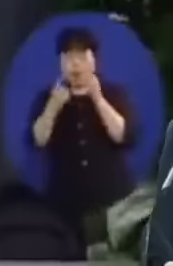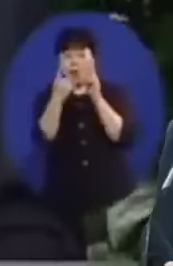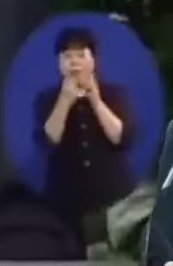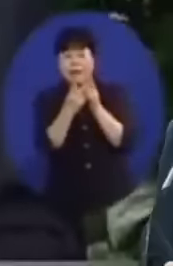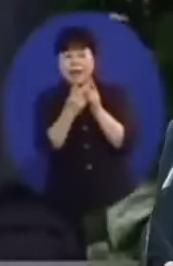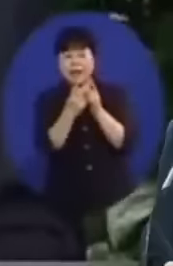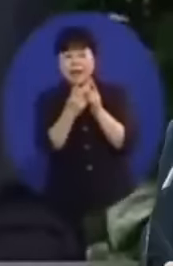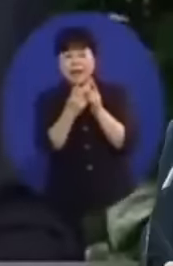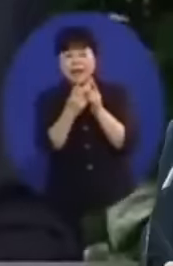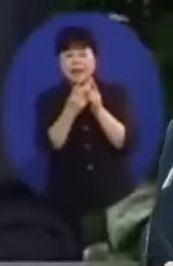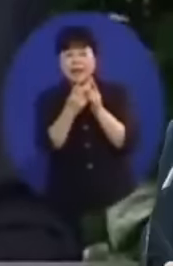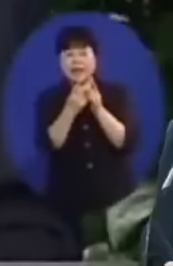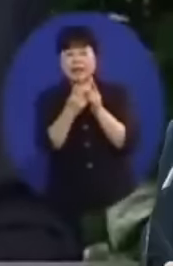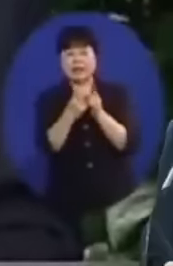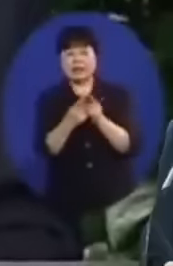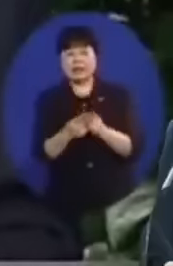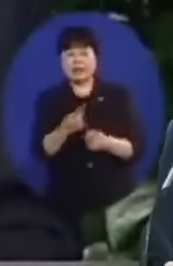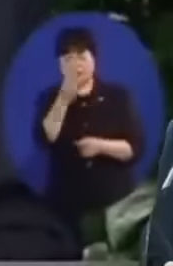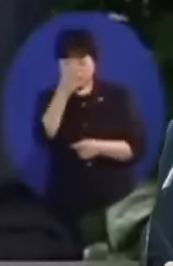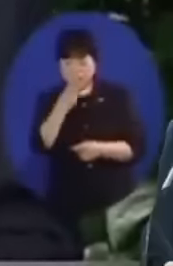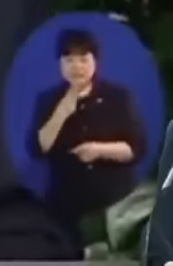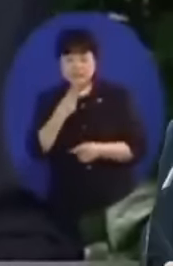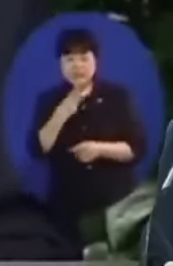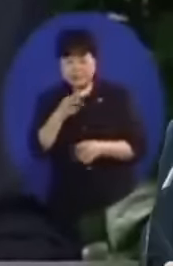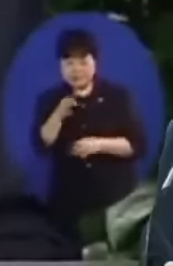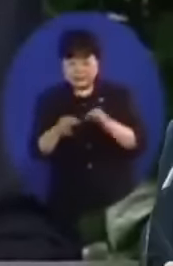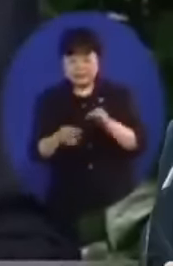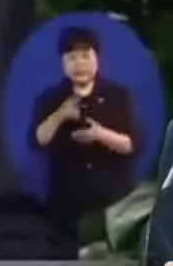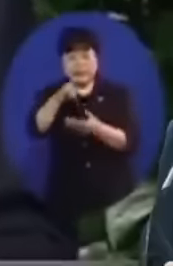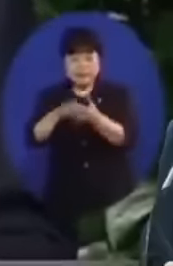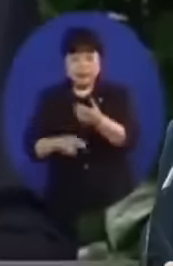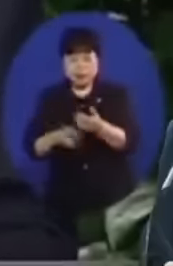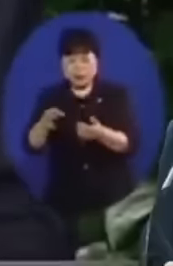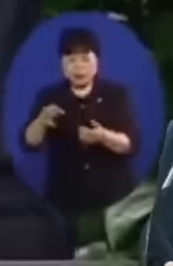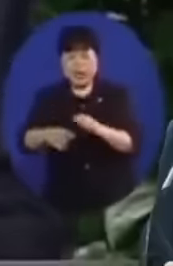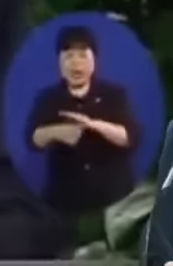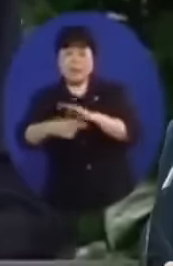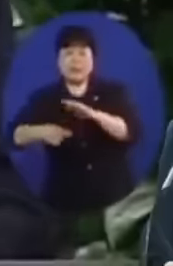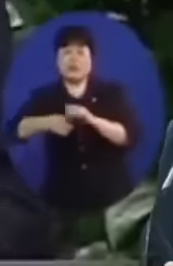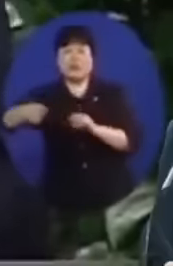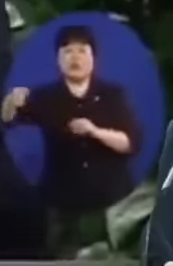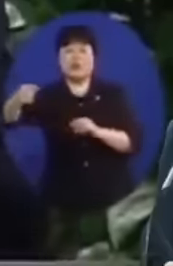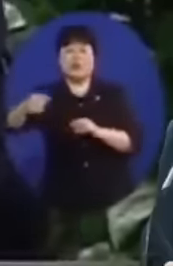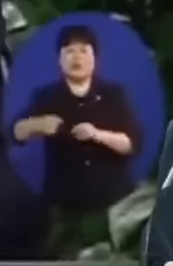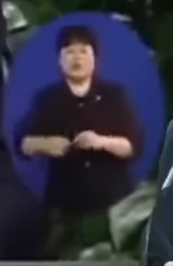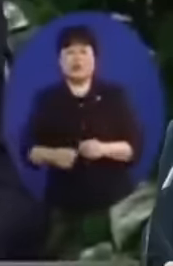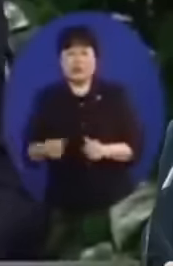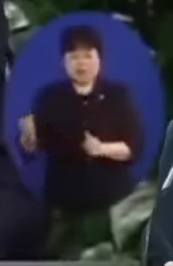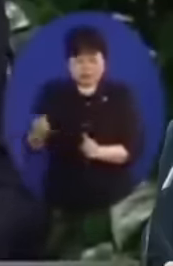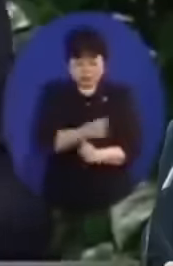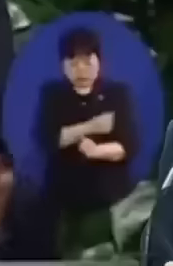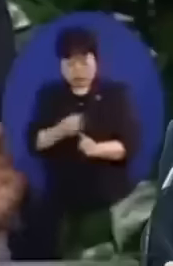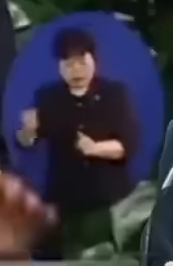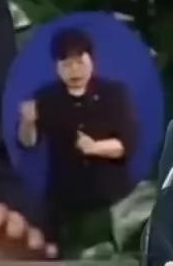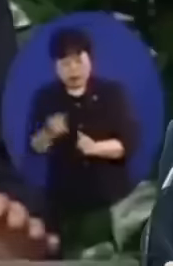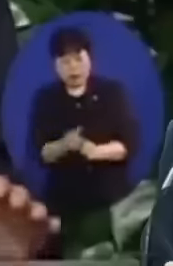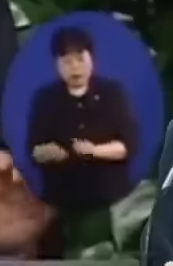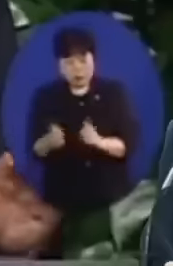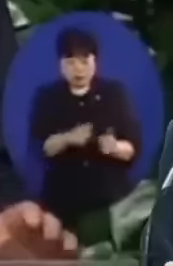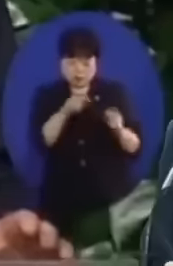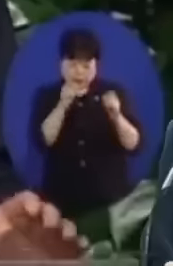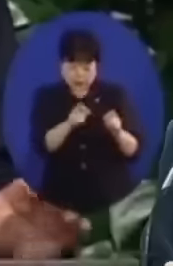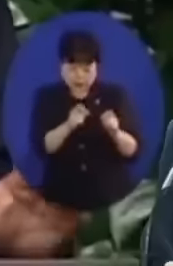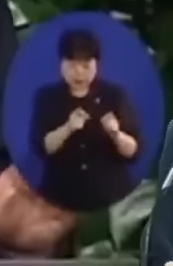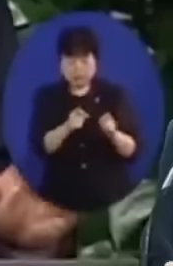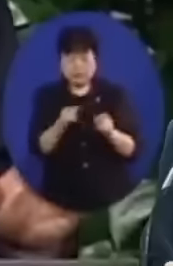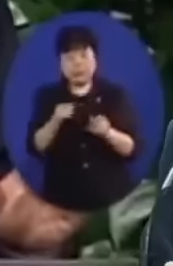만나서 그날 예루살렘에서 장사한 것 다 뺏기고 널씬 얻어맞아 죽게 된 사람에